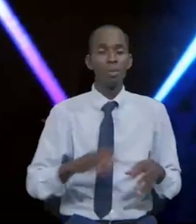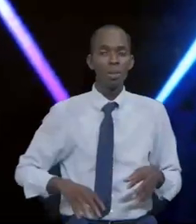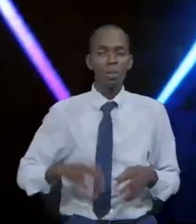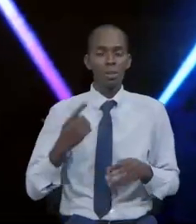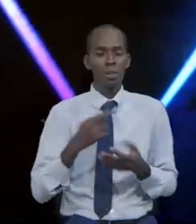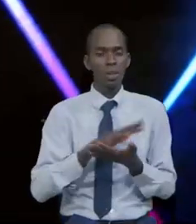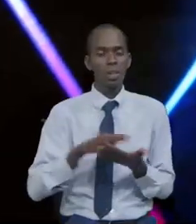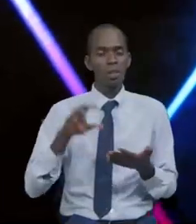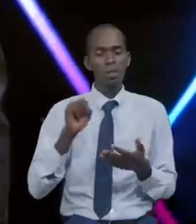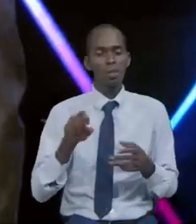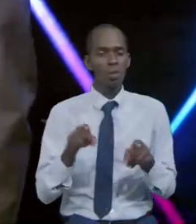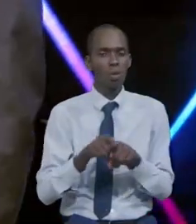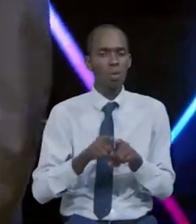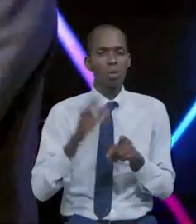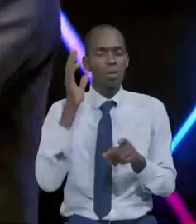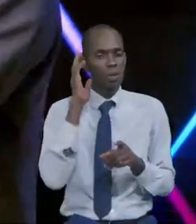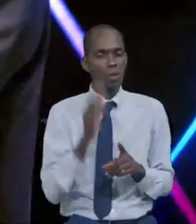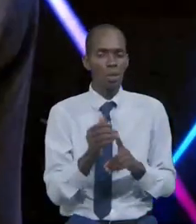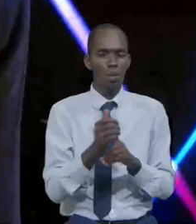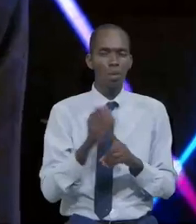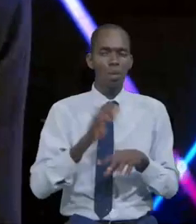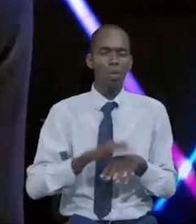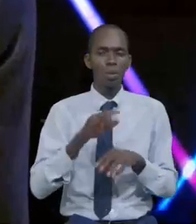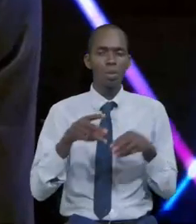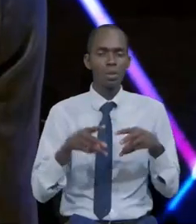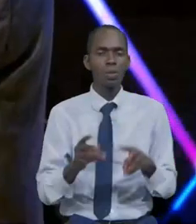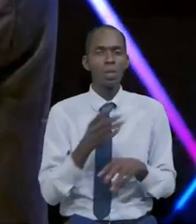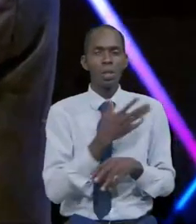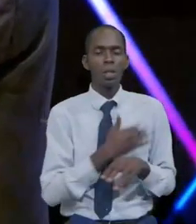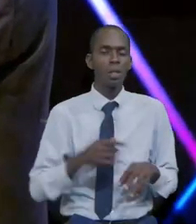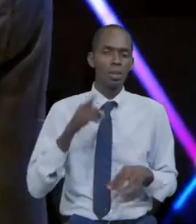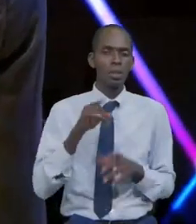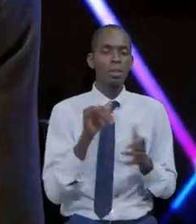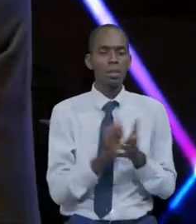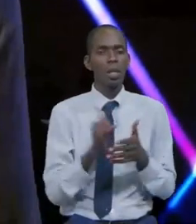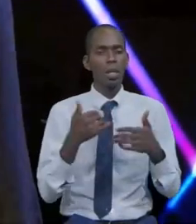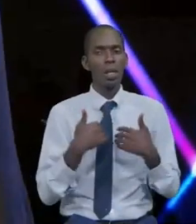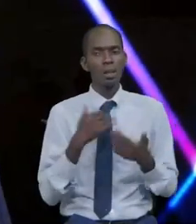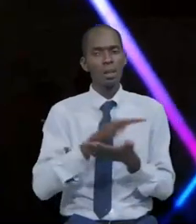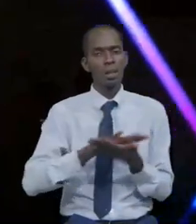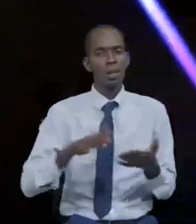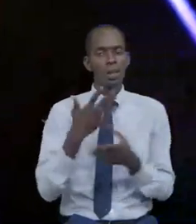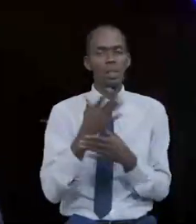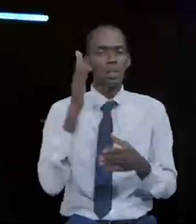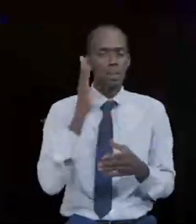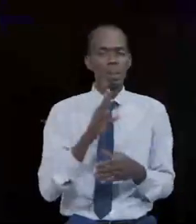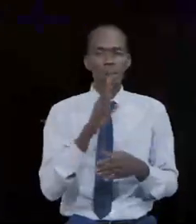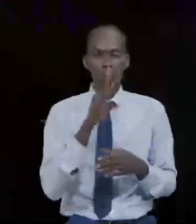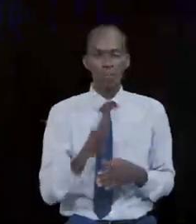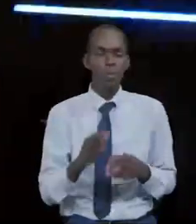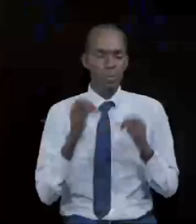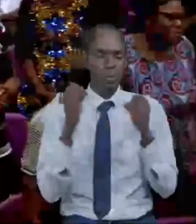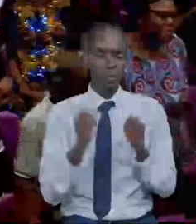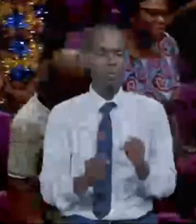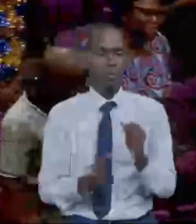juste néanmoins demeure ferme dans sa voie. Celui qui a les mains pures se fortifie de plus en